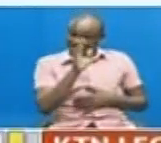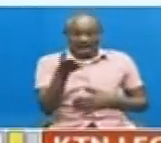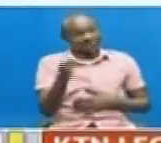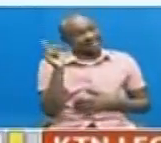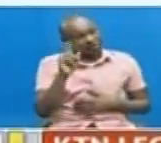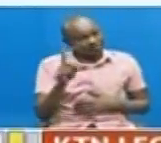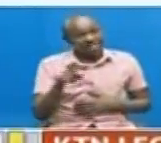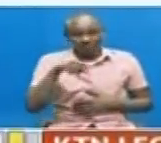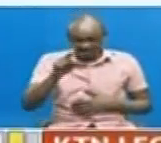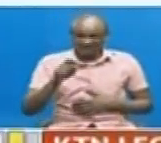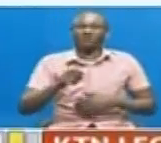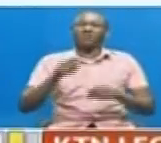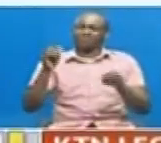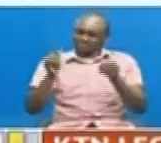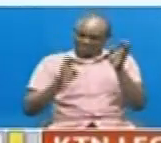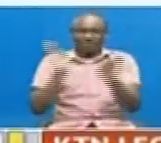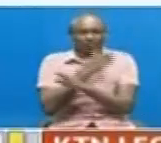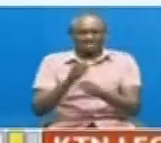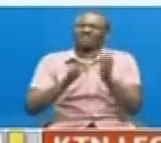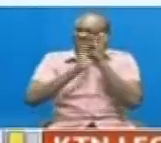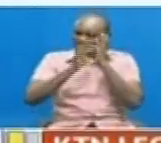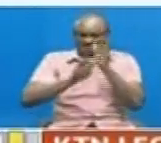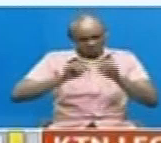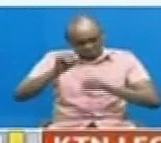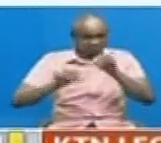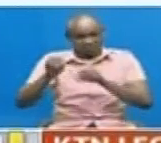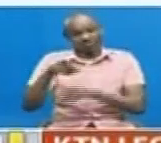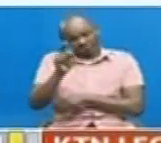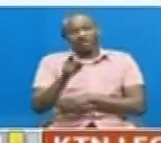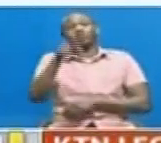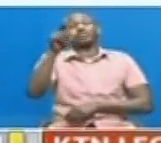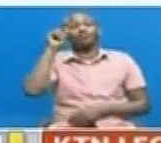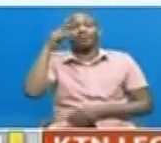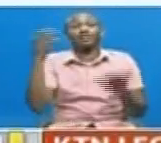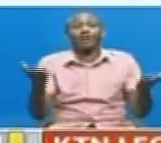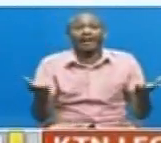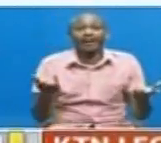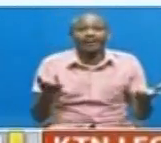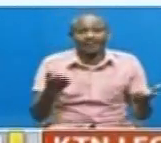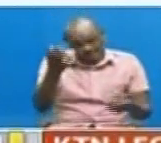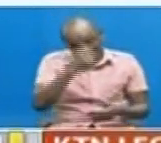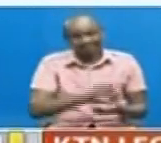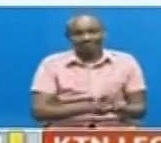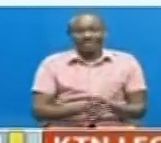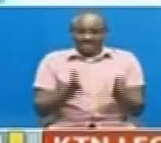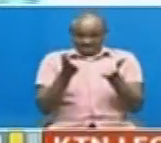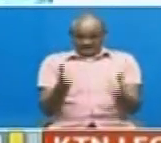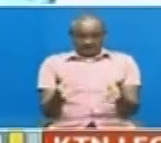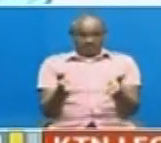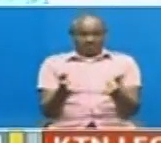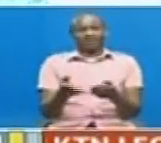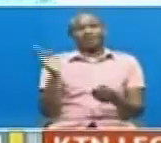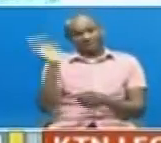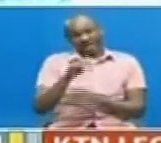jijini Nairobi, anaunda muziki wa wasanii maarufu wa Nairobi. Je, nyinyi wa pwani mko wapi? Sasa mbali basi narudi